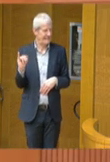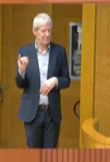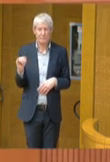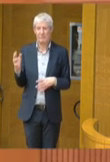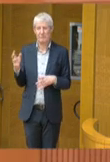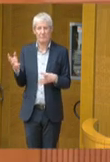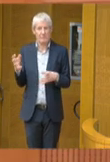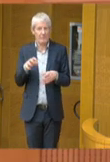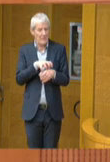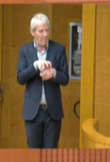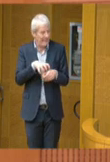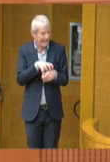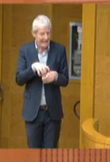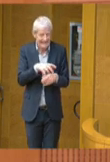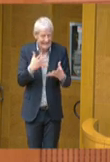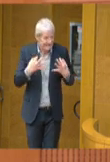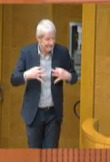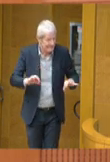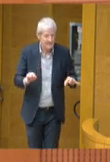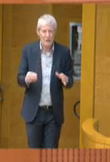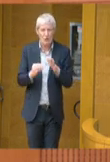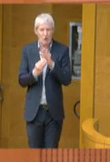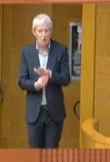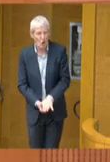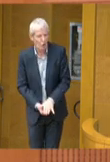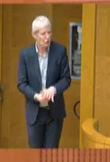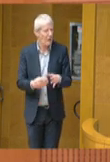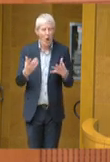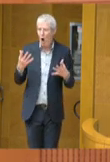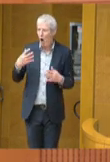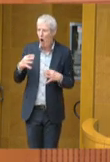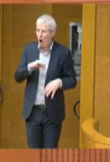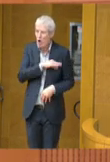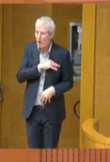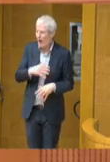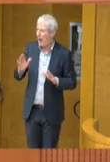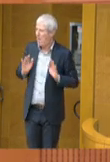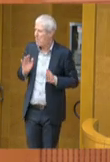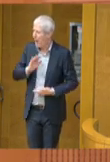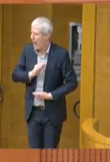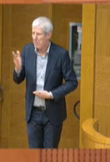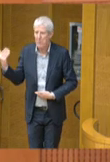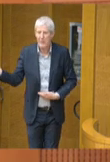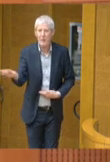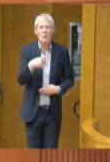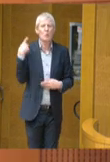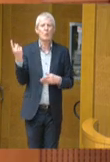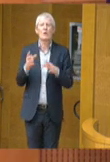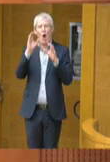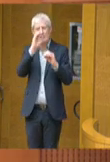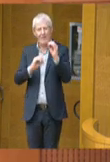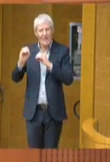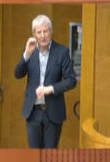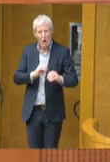Egregi ministri, sottosegretario, onorevoli membri dell'Osservatorio Nazionale sulla condizione delle persone con